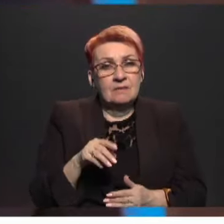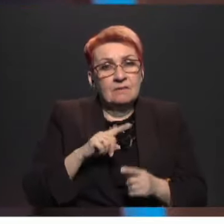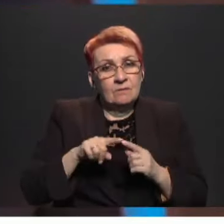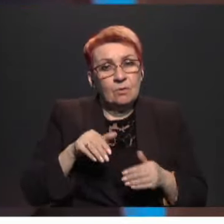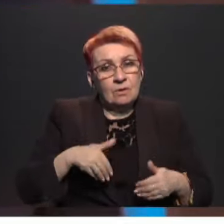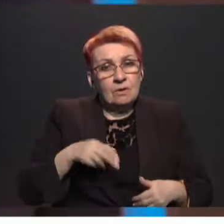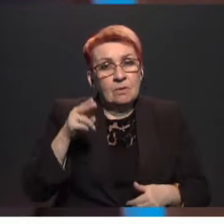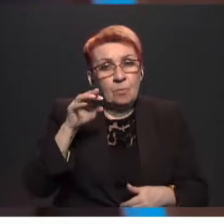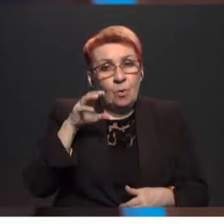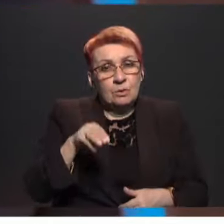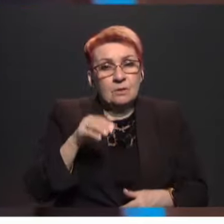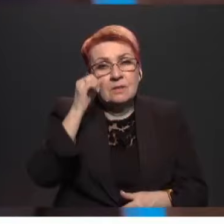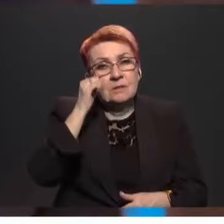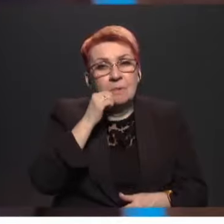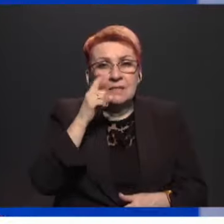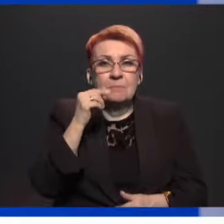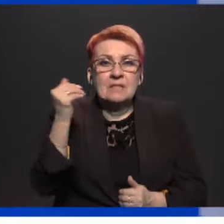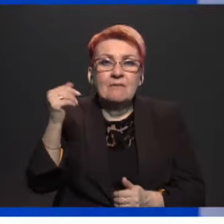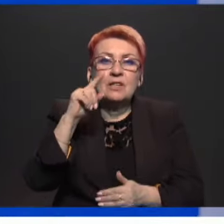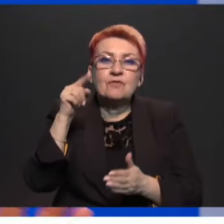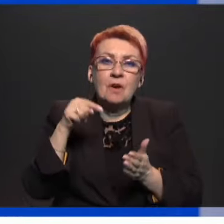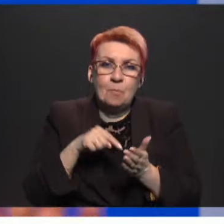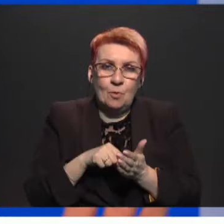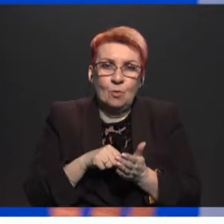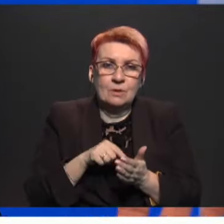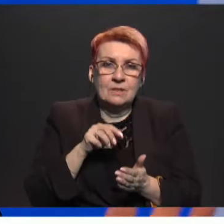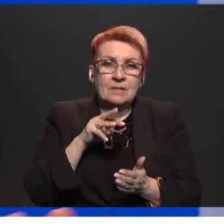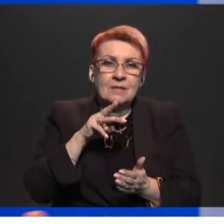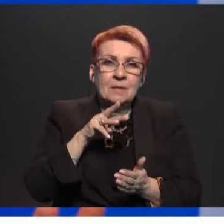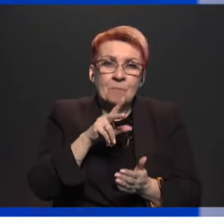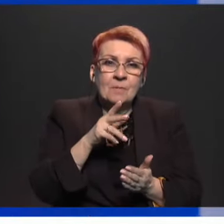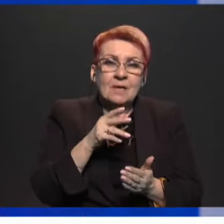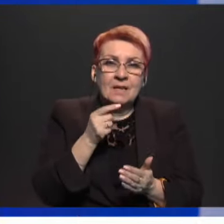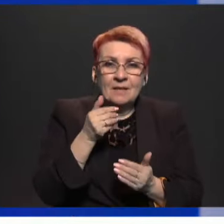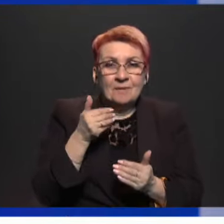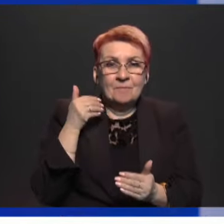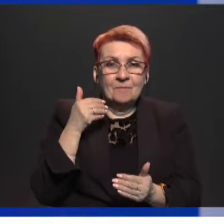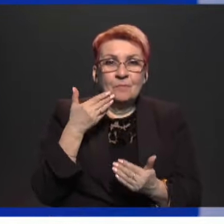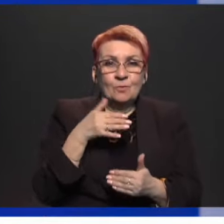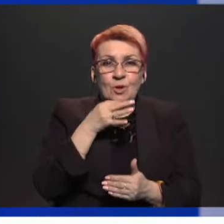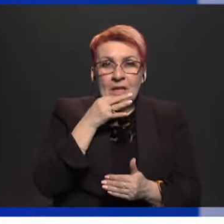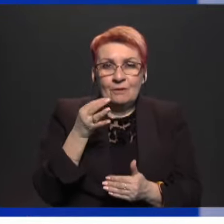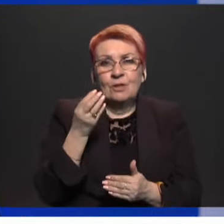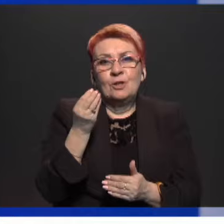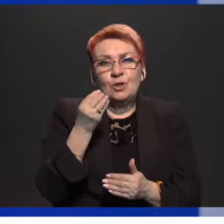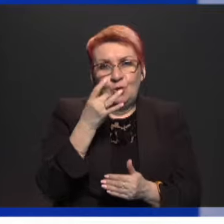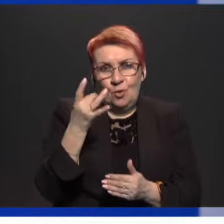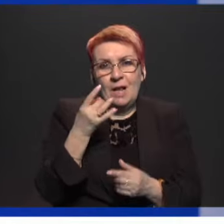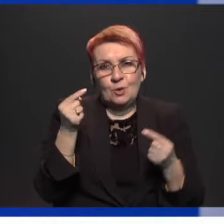спасибо. Спасибо большое за вопрос. Мы об этом вроде бы коснулись, этой темы, но давайте, наверное, еще раз